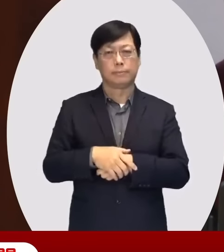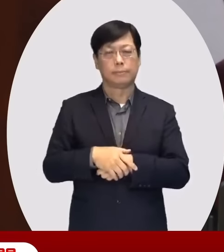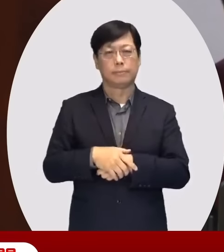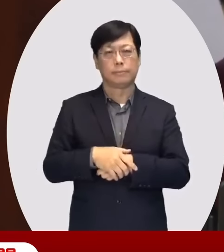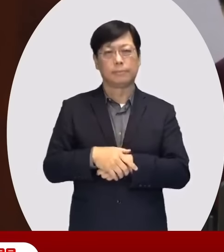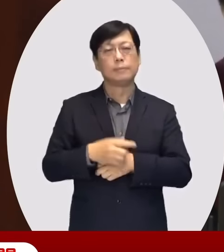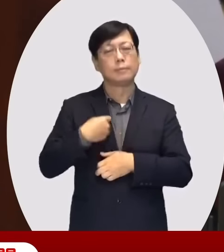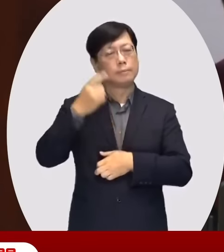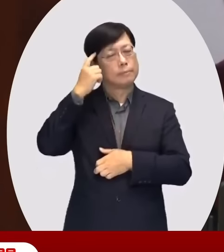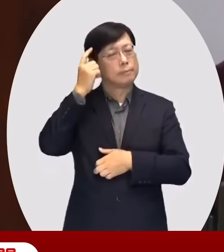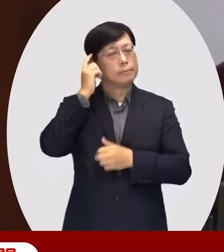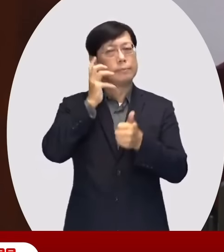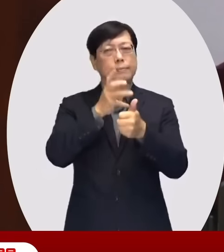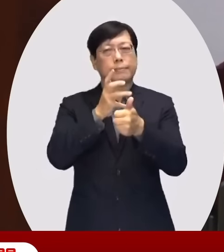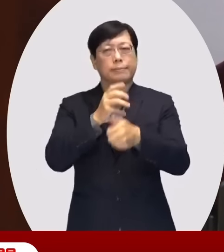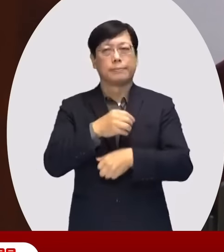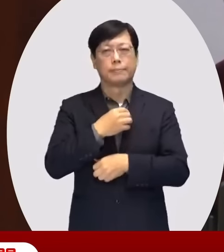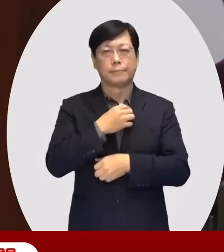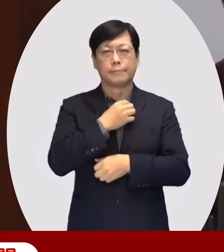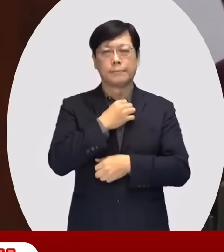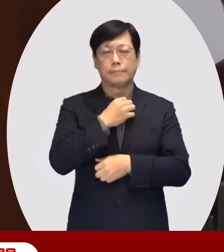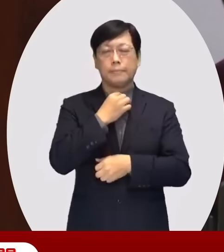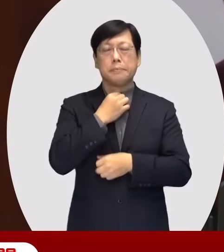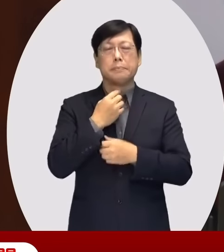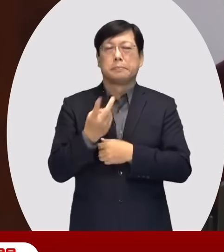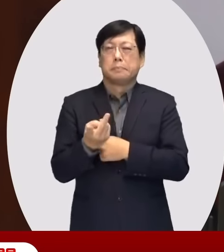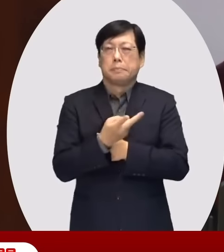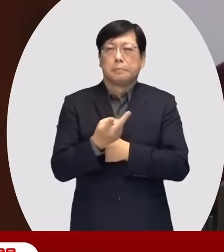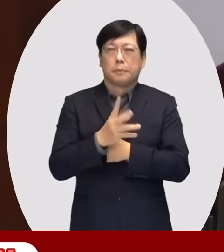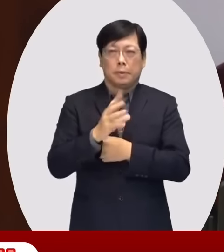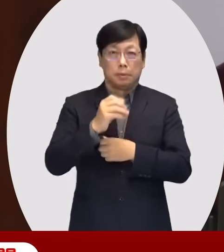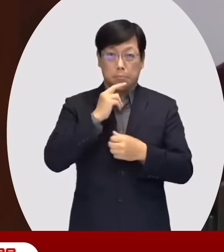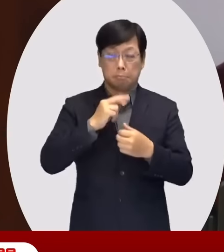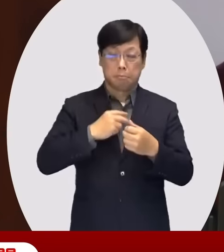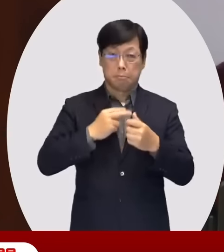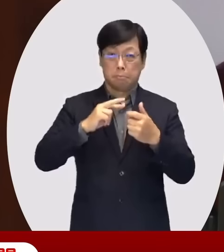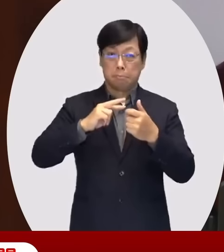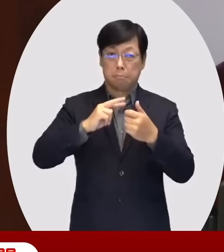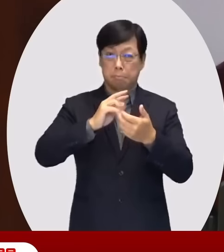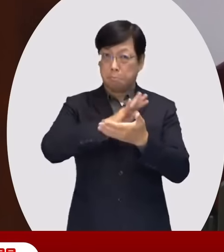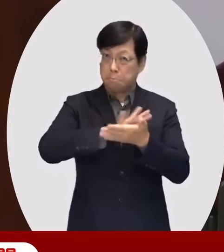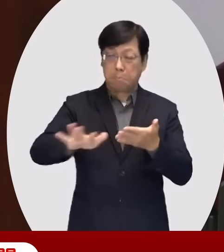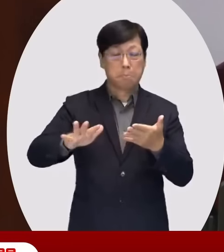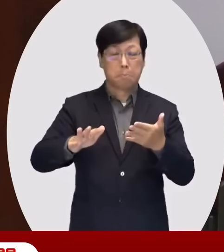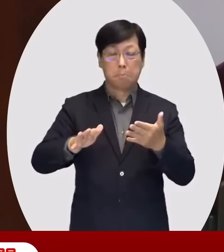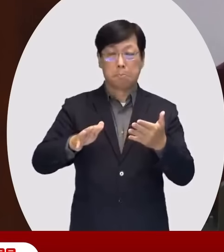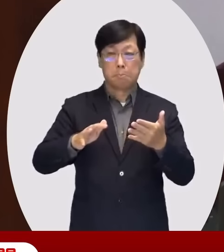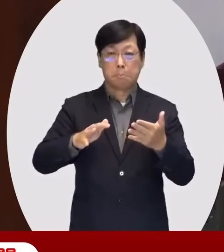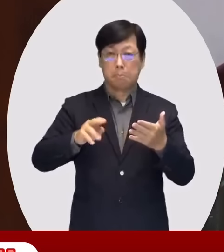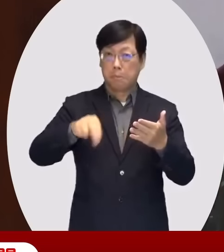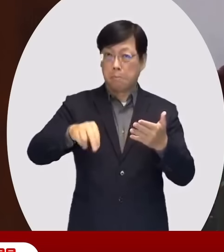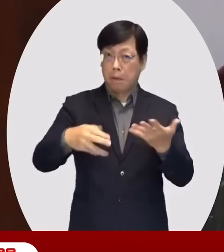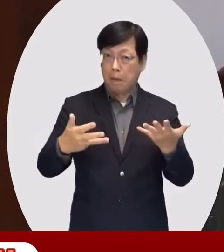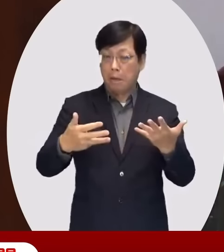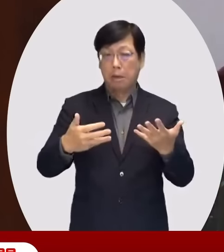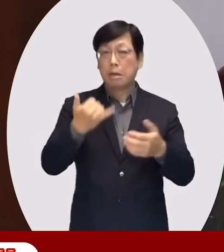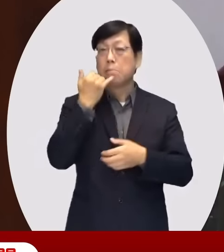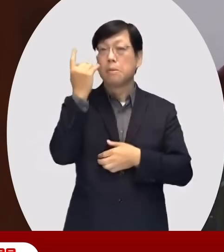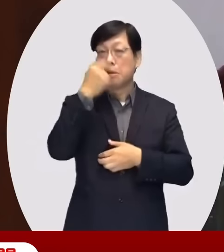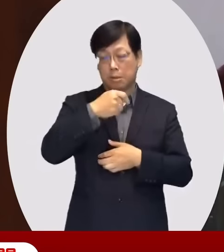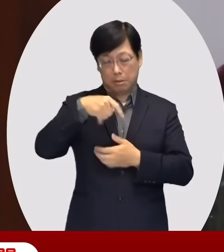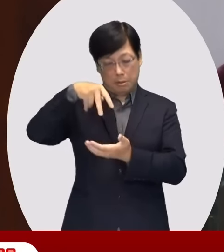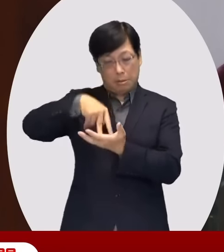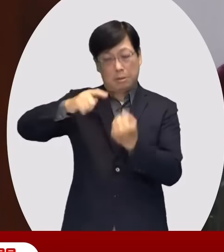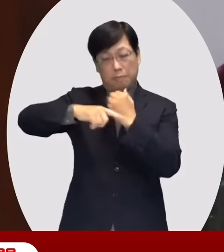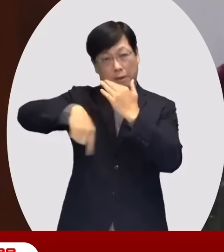下，我请问啊，双方有没有和解的可能？也就是啊，麻烦